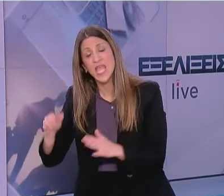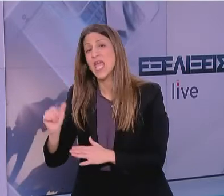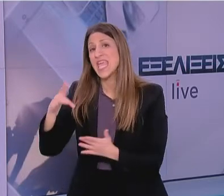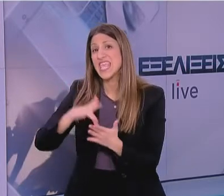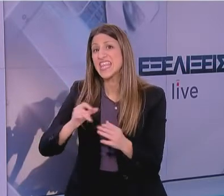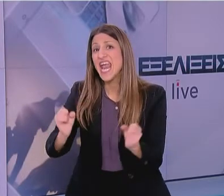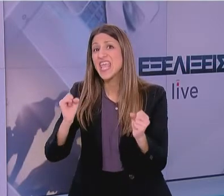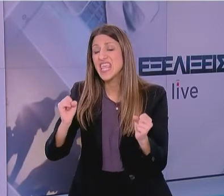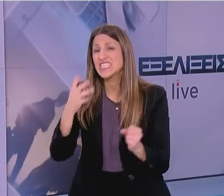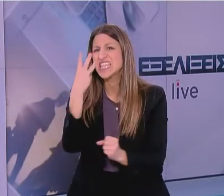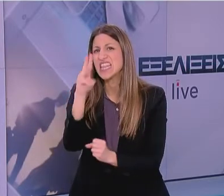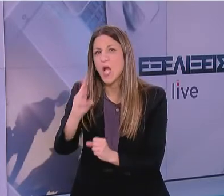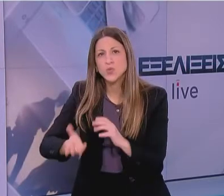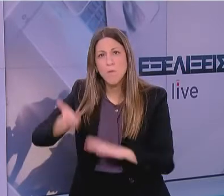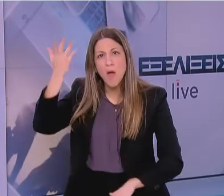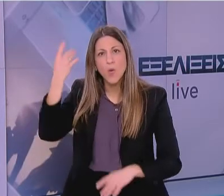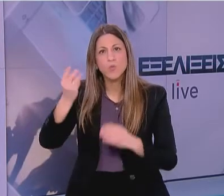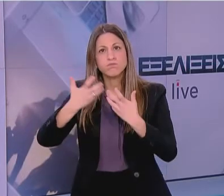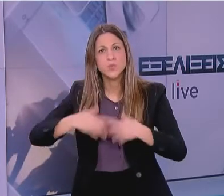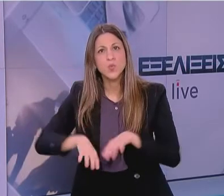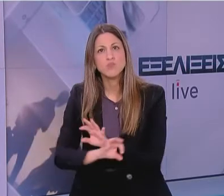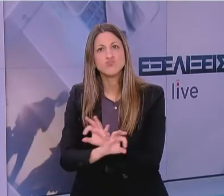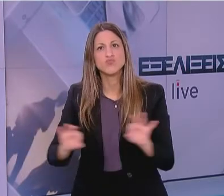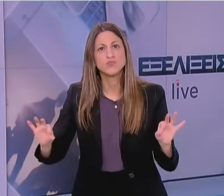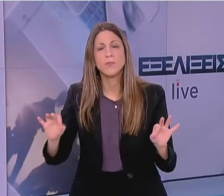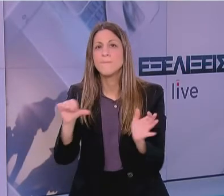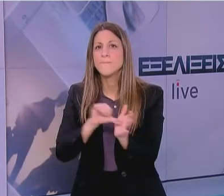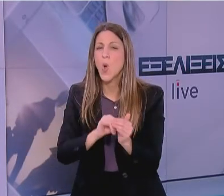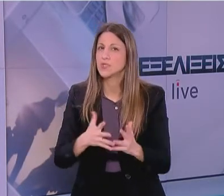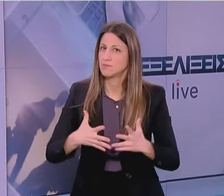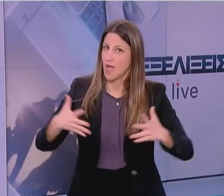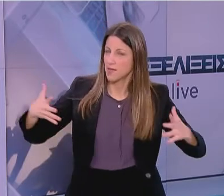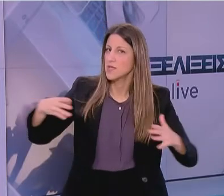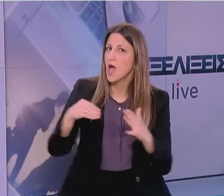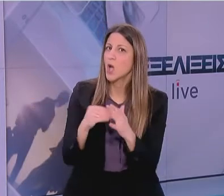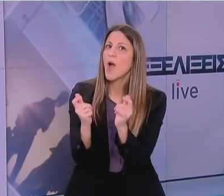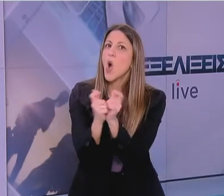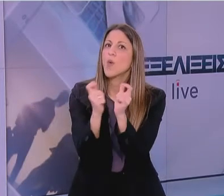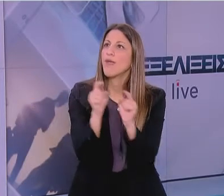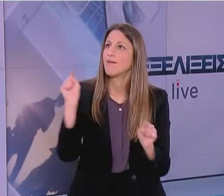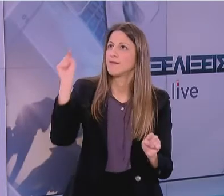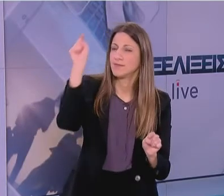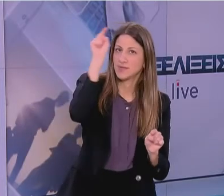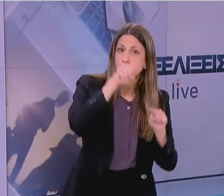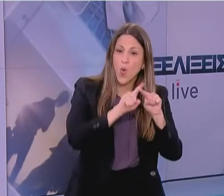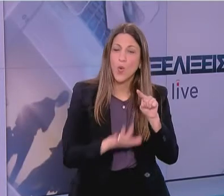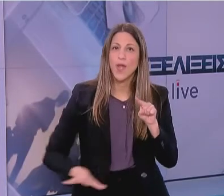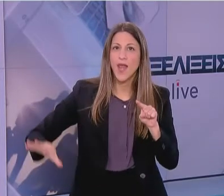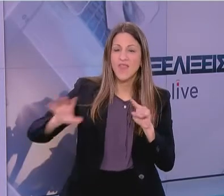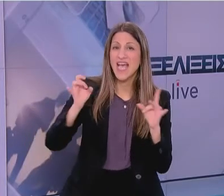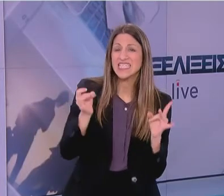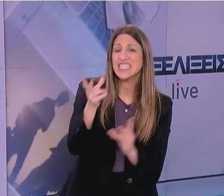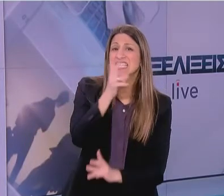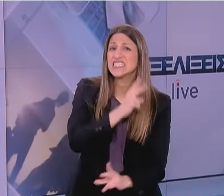πλέον κέντρα υγείας σε όλη τη χώρα λειτουργούν κανονικά, τόσο στα μεγάλα αστικά κέντρα όσο και στην επαρχία. Και να μην ξεχνάμε ότι όταν μιλάμε